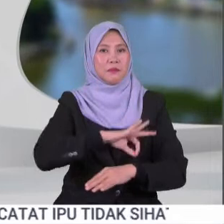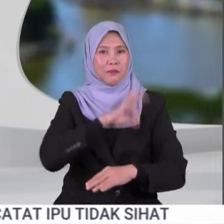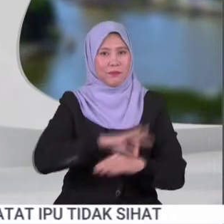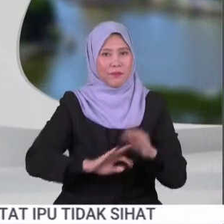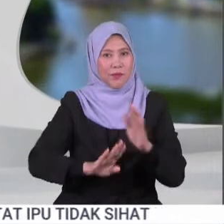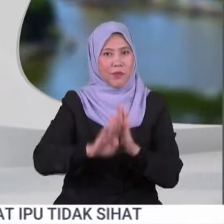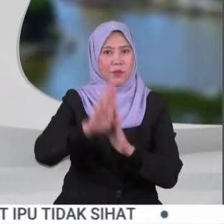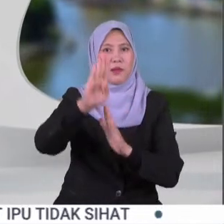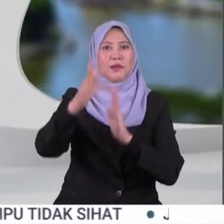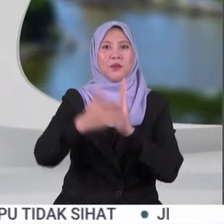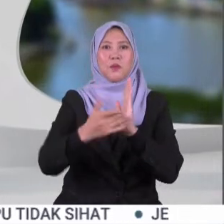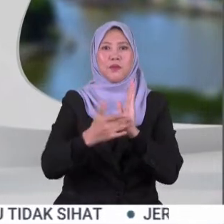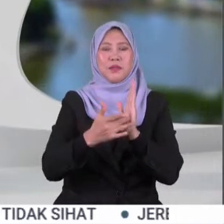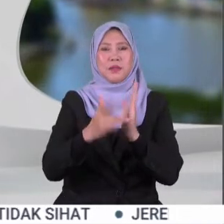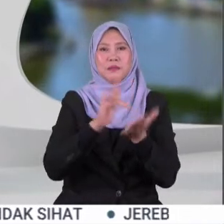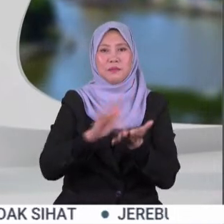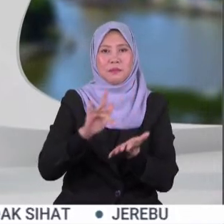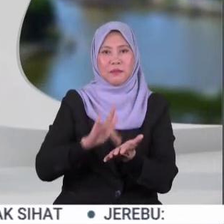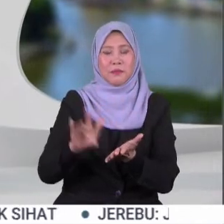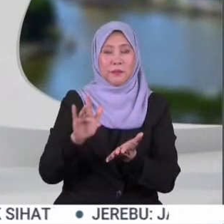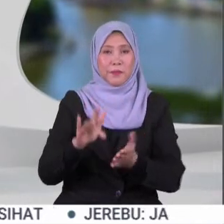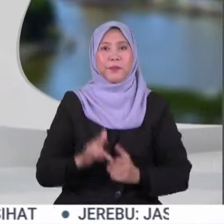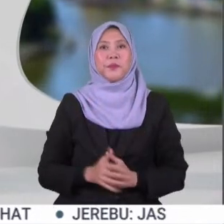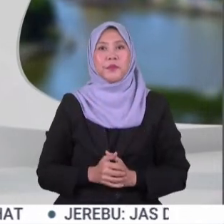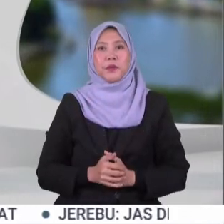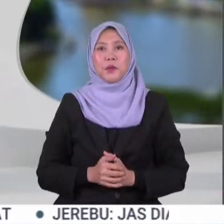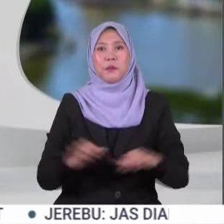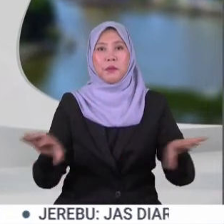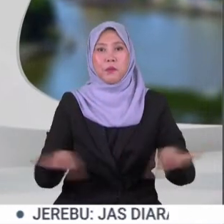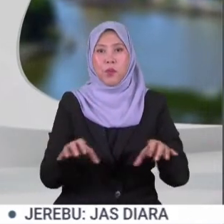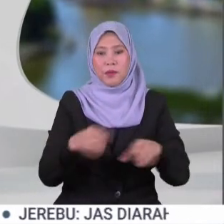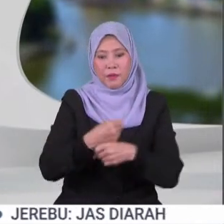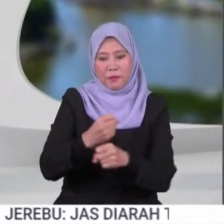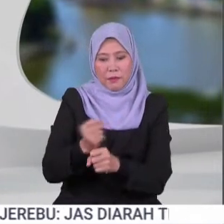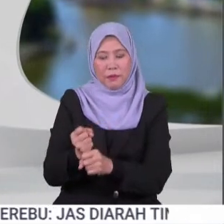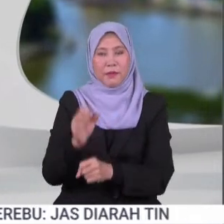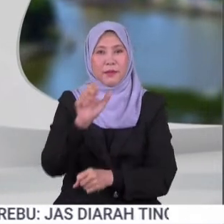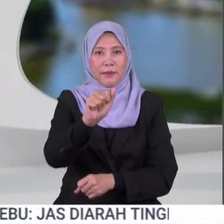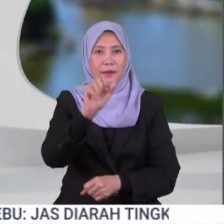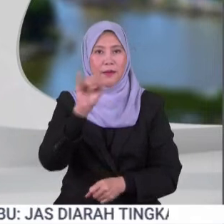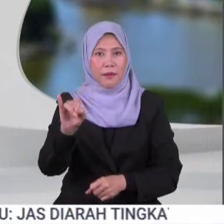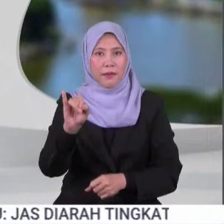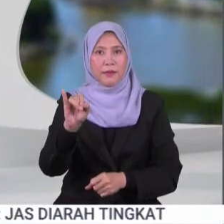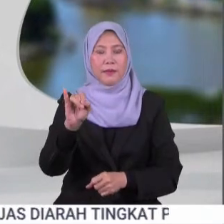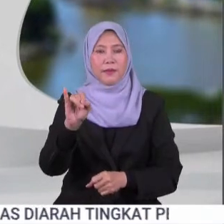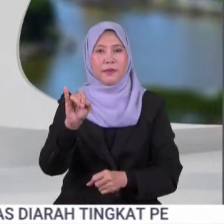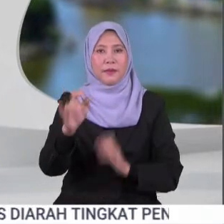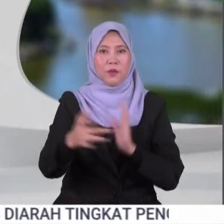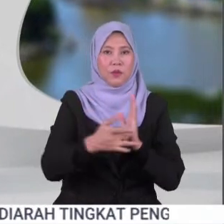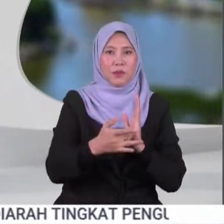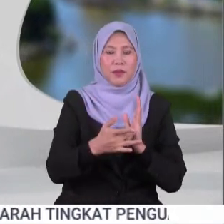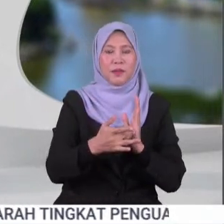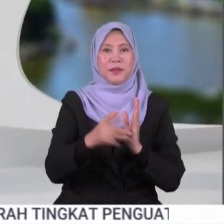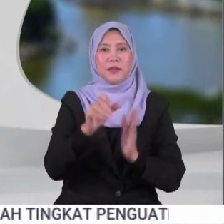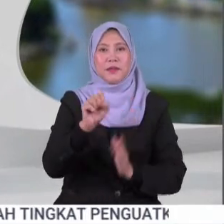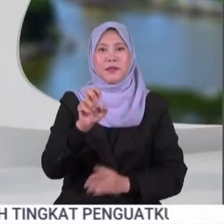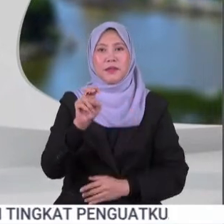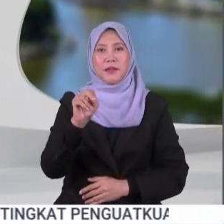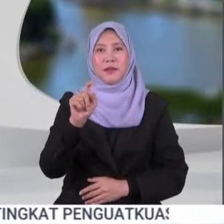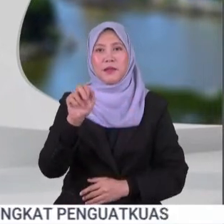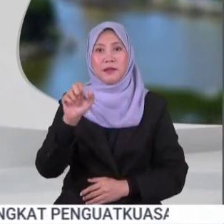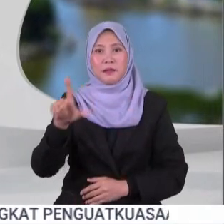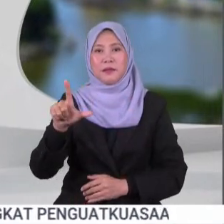memanfaatkan pembangunan teknologi aplikasi kecerdasan buatan atau AI yang dikenali sebagai Sentinel